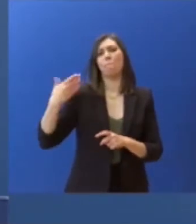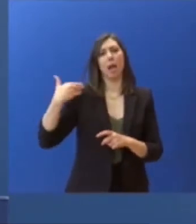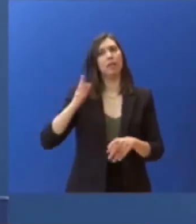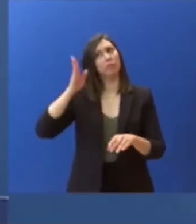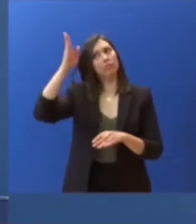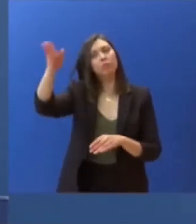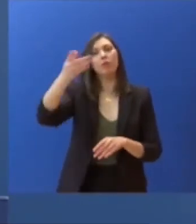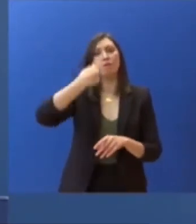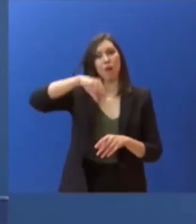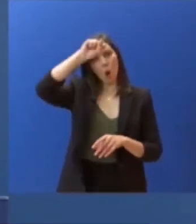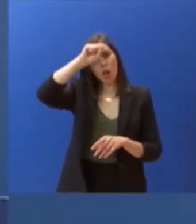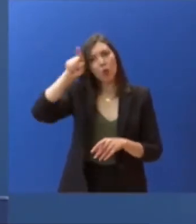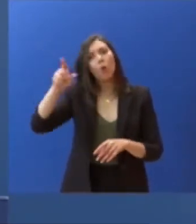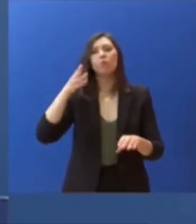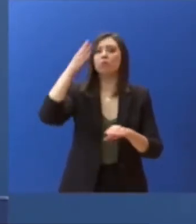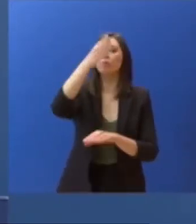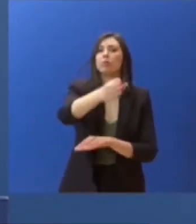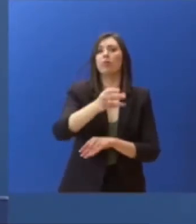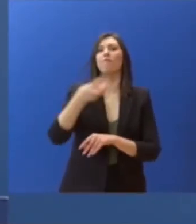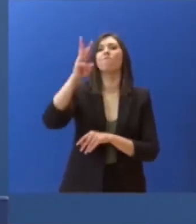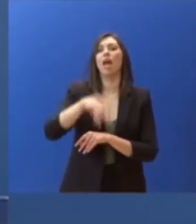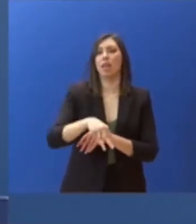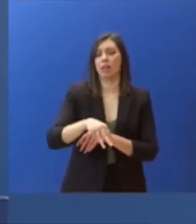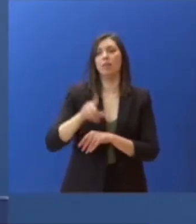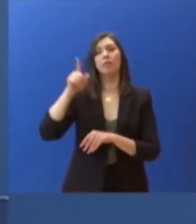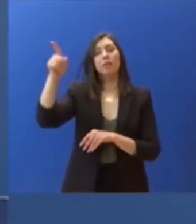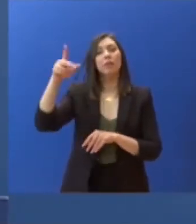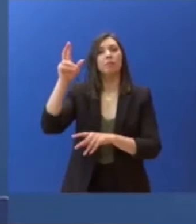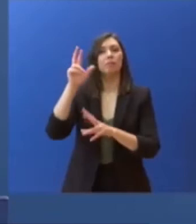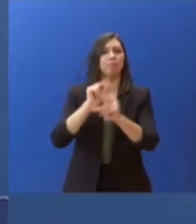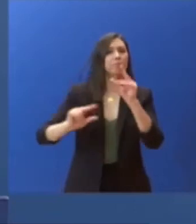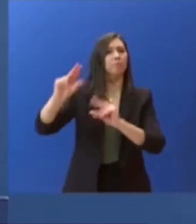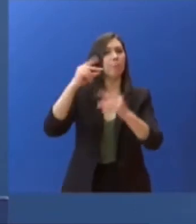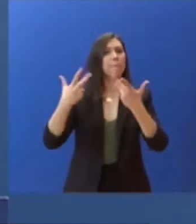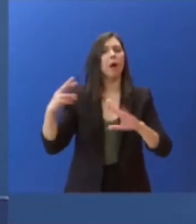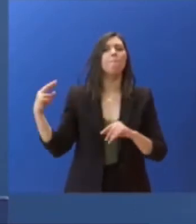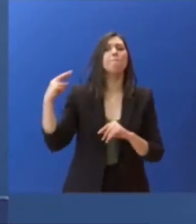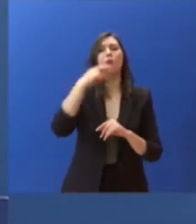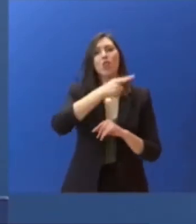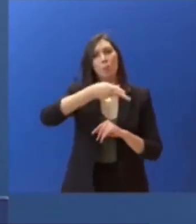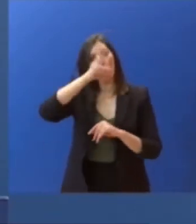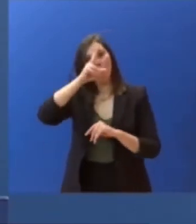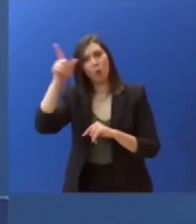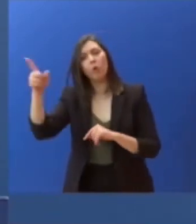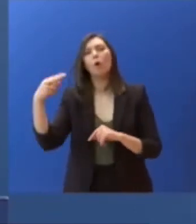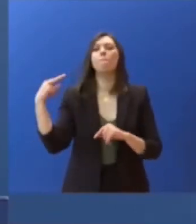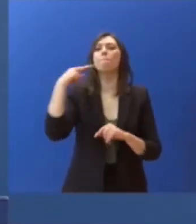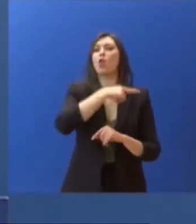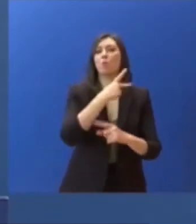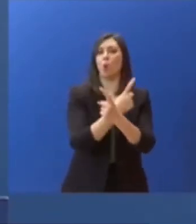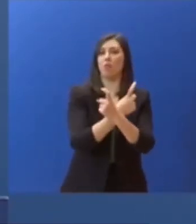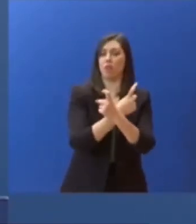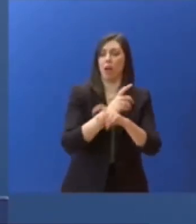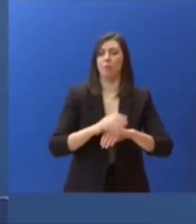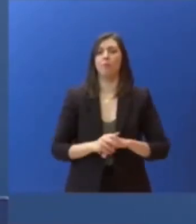Βιέννη, όπου είχε συναντήσει με την καγκελάριο της Γερμανίας Άγγελα Μέρκελ και τον καγκελάριο της Αυστρίας Σεμπάστιαν Κούρτς. Οι συναντήσεις με τους δύο